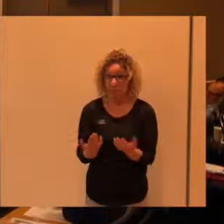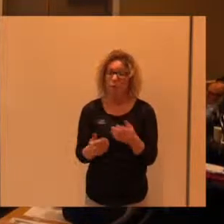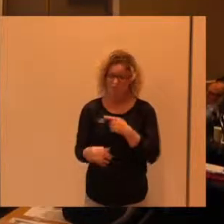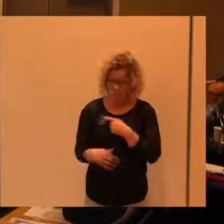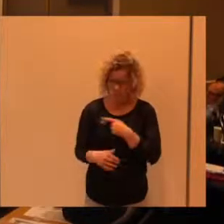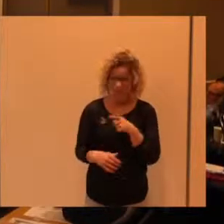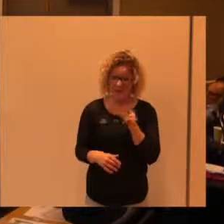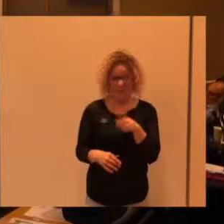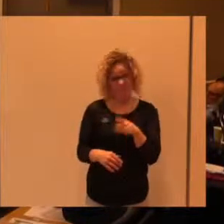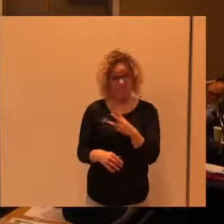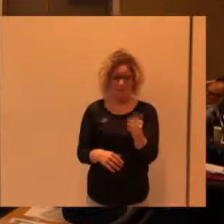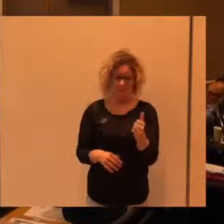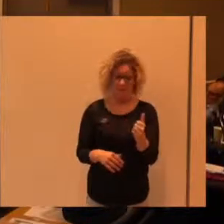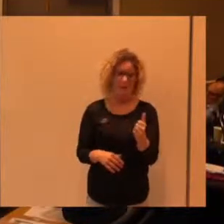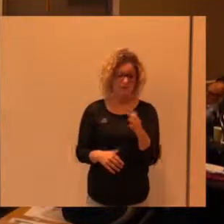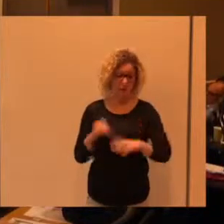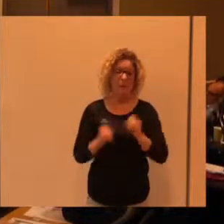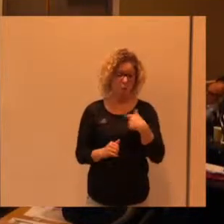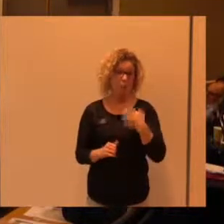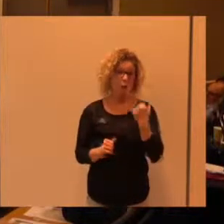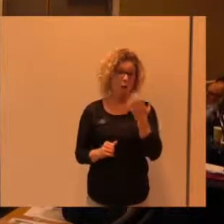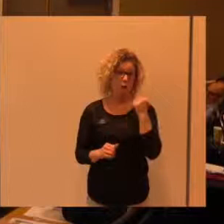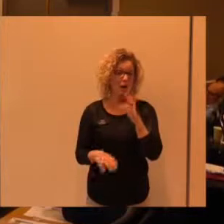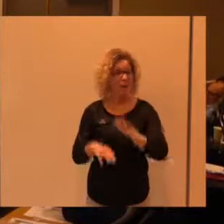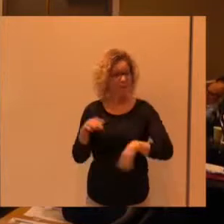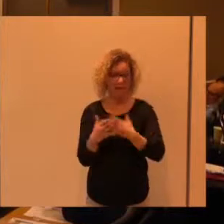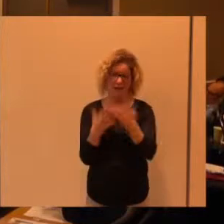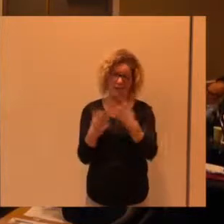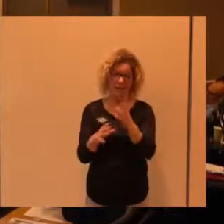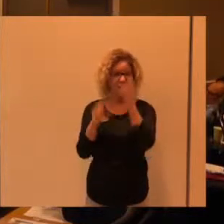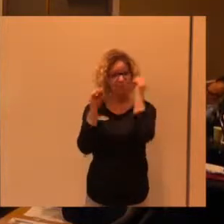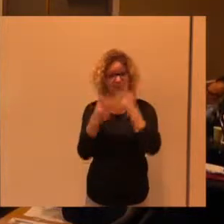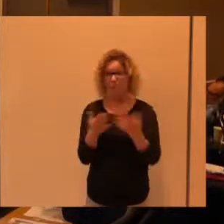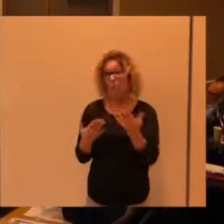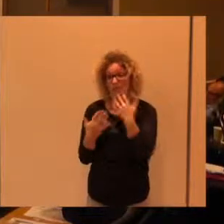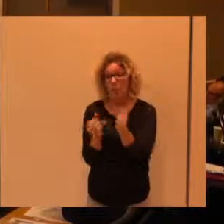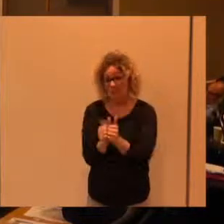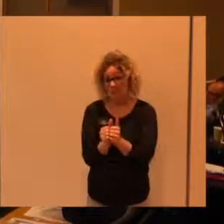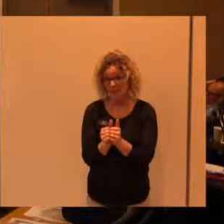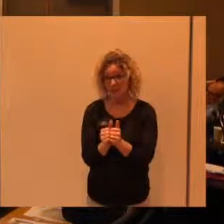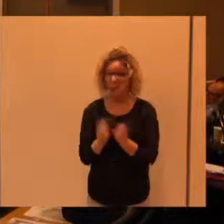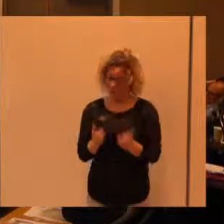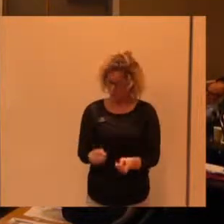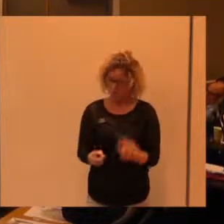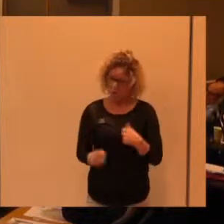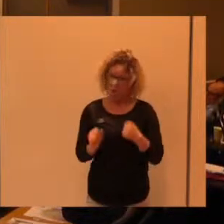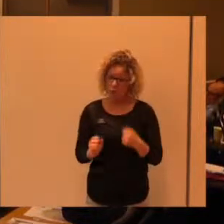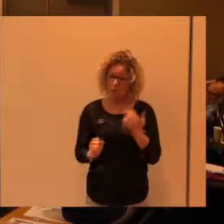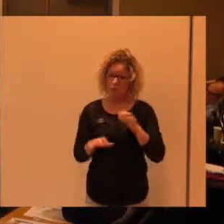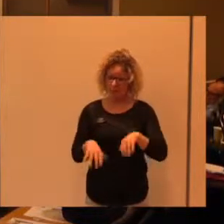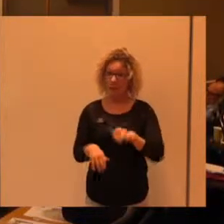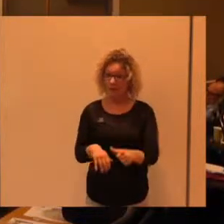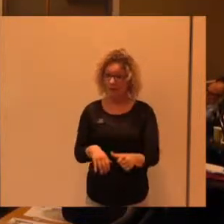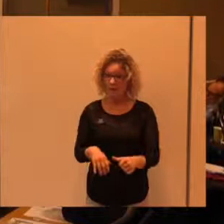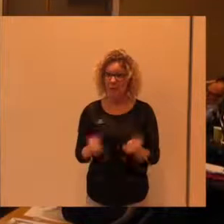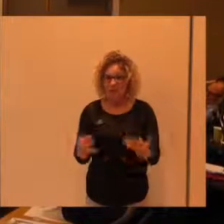läsa eller på något sätt få text uppläst. Mer och mer bygger också på att man ska kunna skriva själv. Vi ska